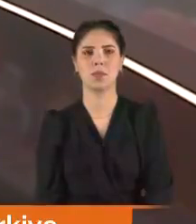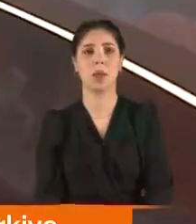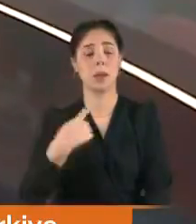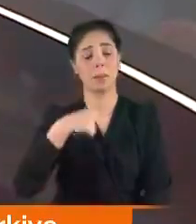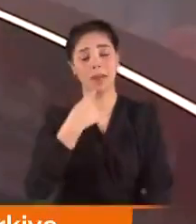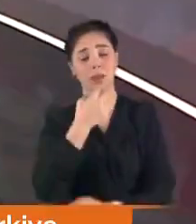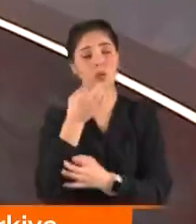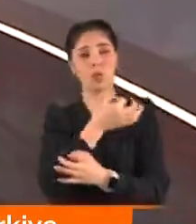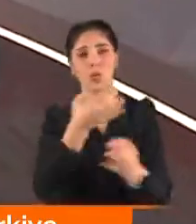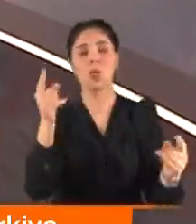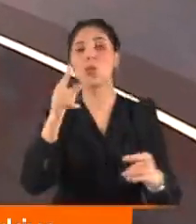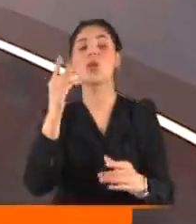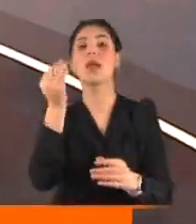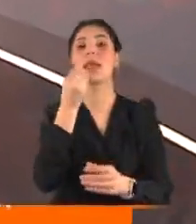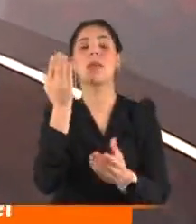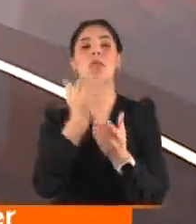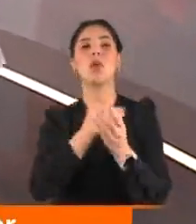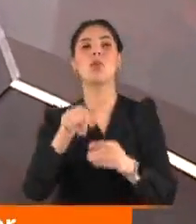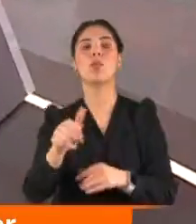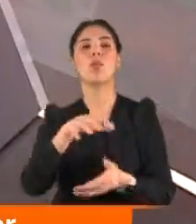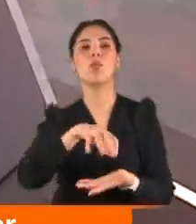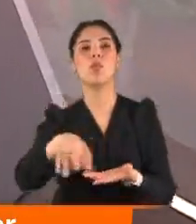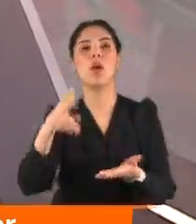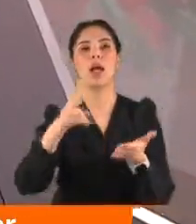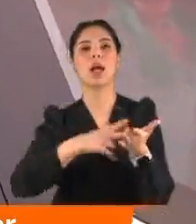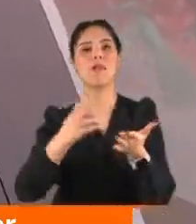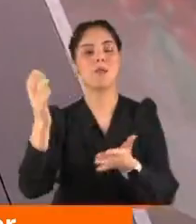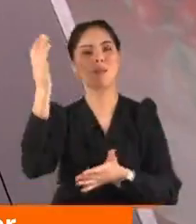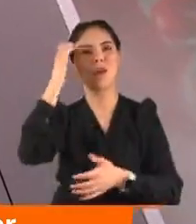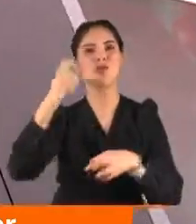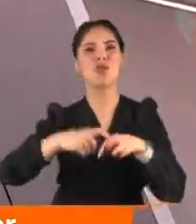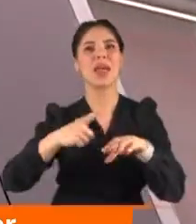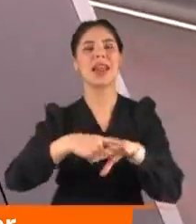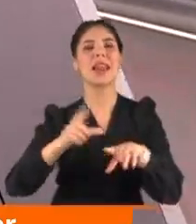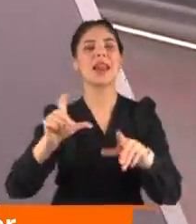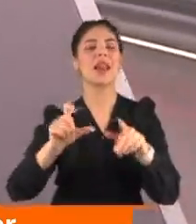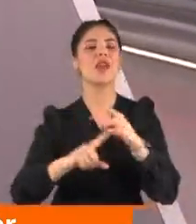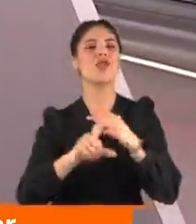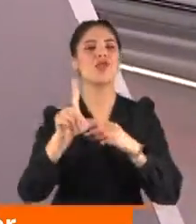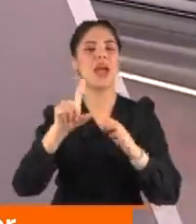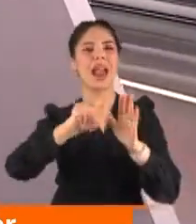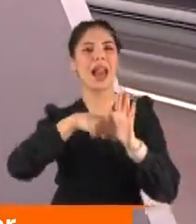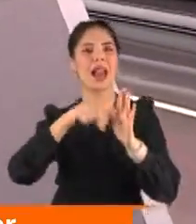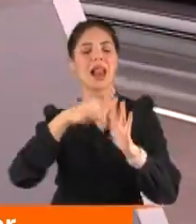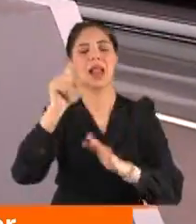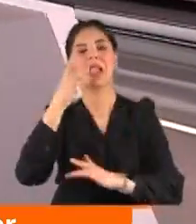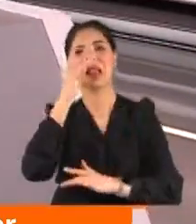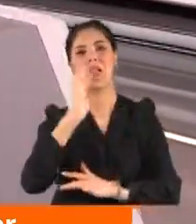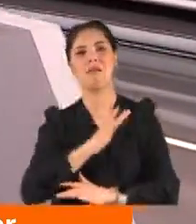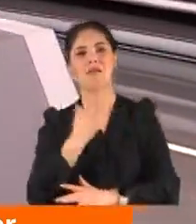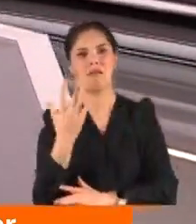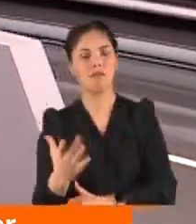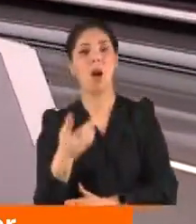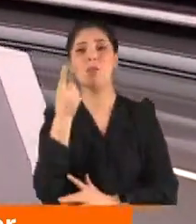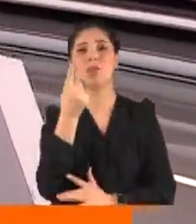bizden duyurması. Gıda dosyamızın bugünkü bölümünde kahvaltının baş tacı reçel var. Ne yazık ki reçelde de hileye başvuruluyor. Peki